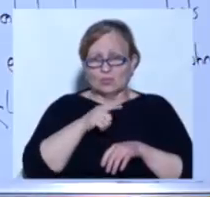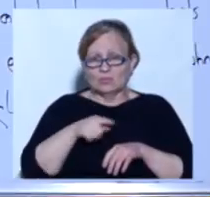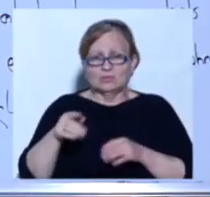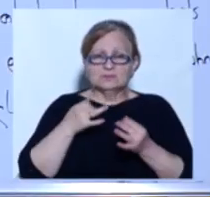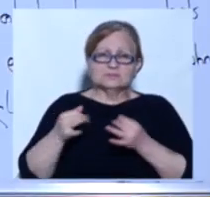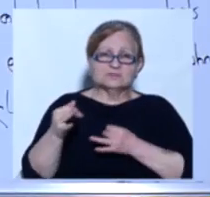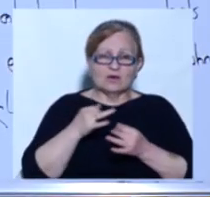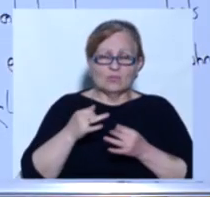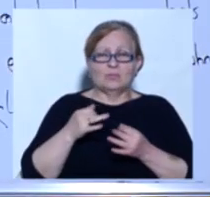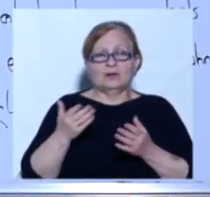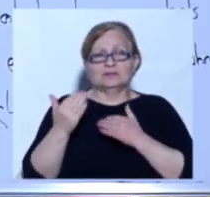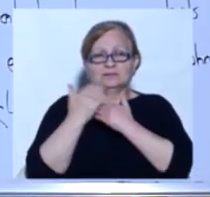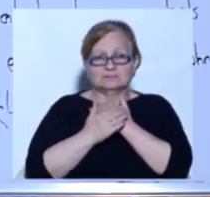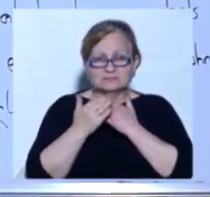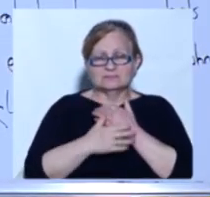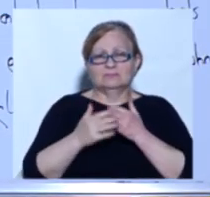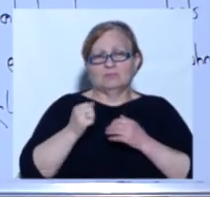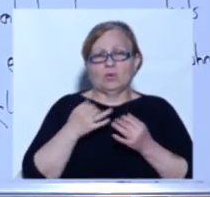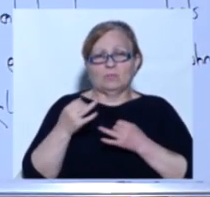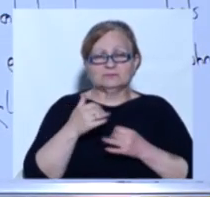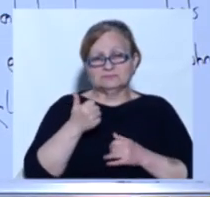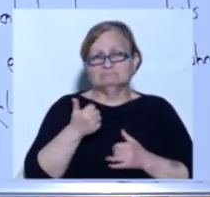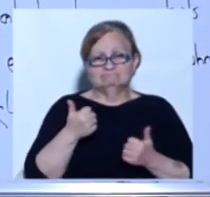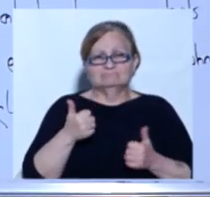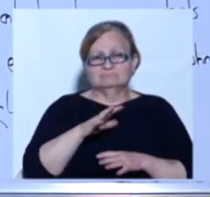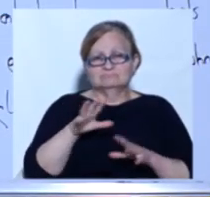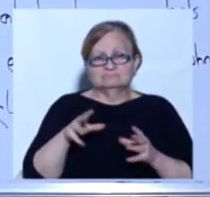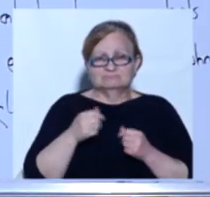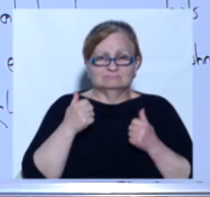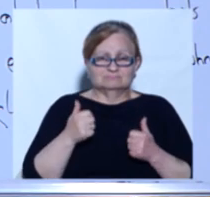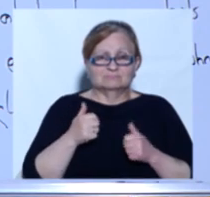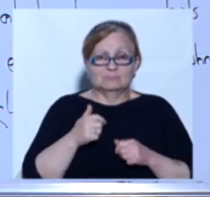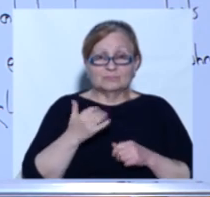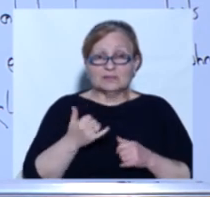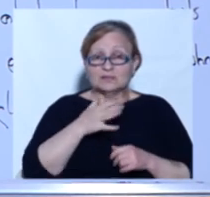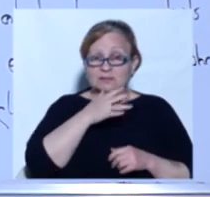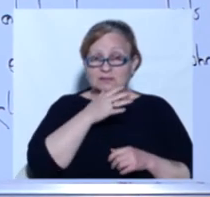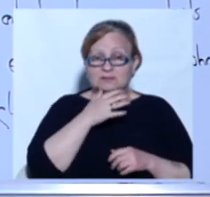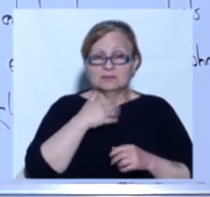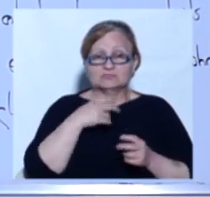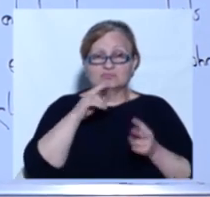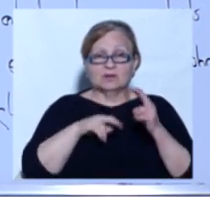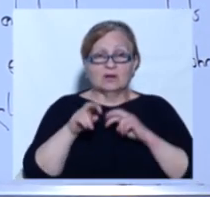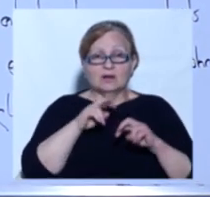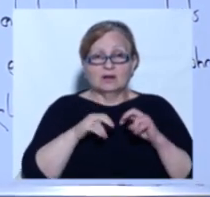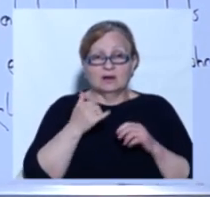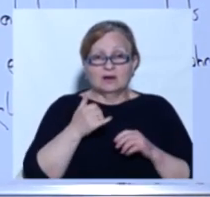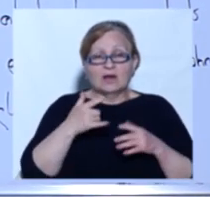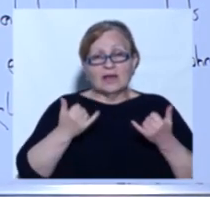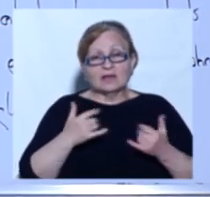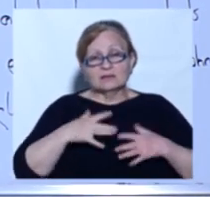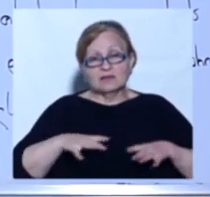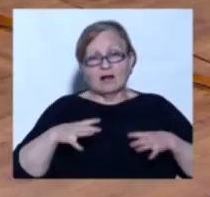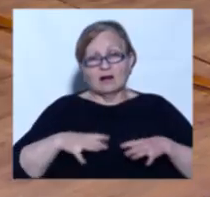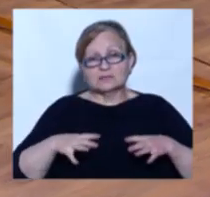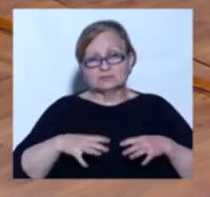მისი ნუგეში და ასე შემდეგ და ასე შემდეგ. ახლა კი დროა, რომ მიმოვიხილოთ უკვე ქართული